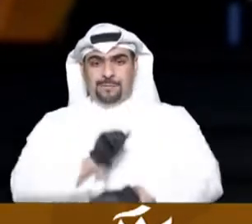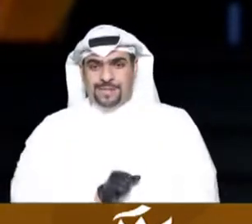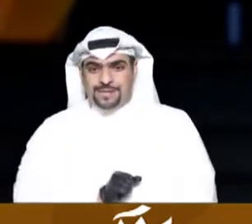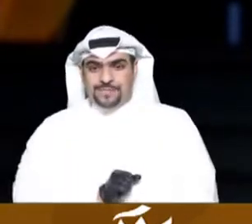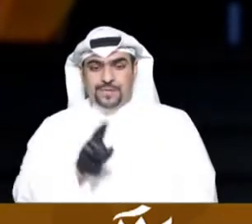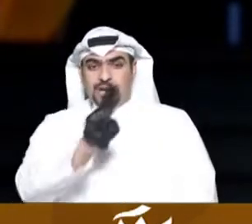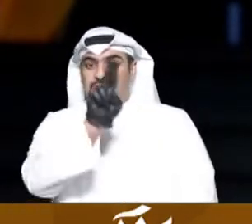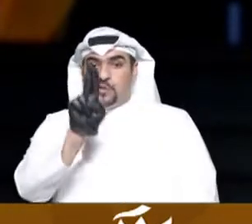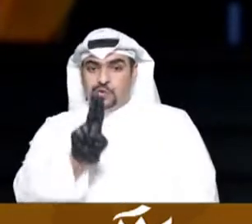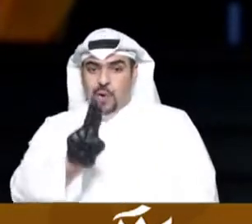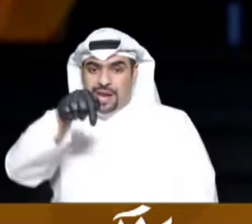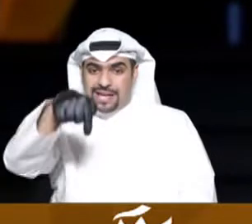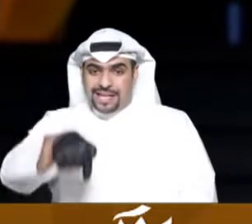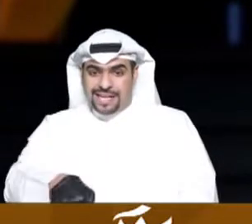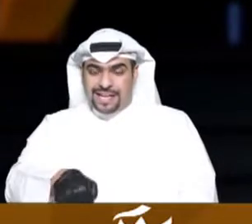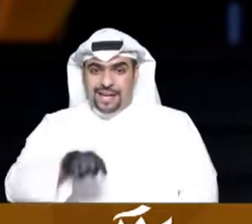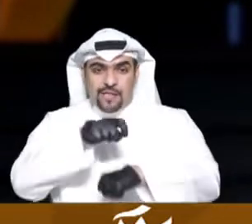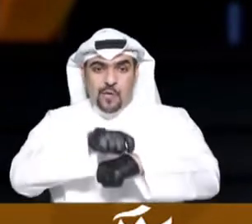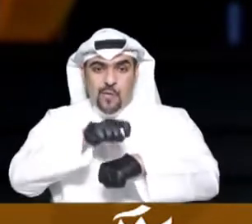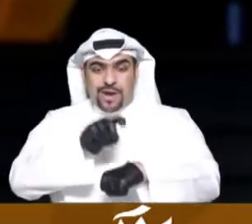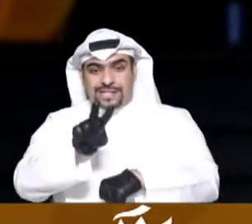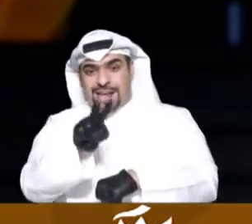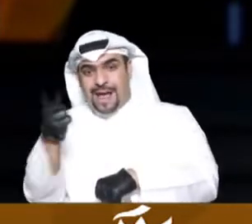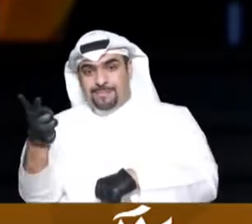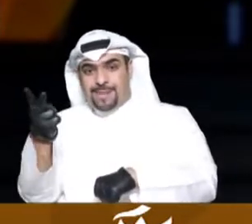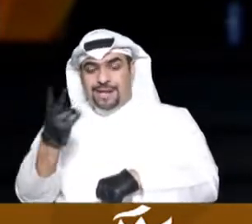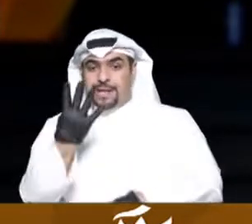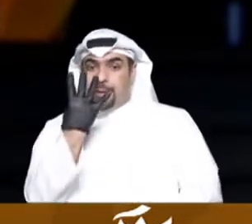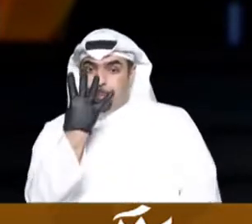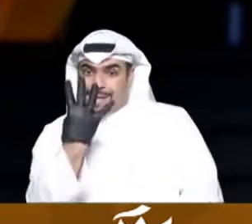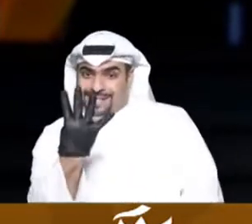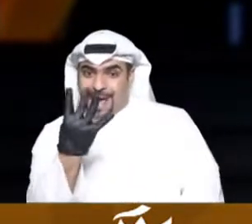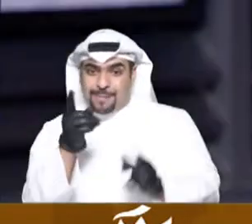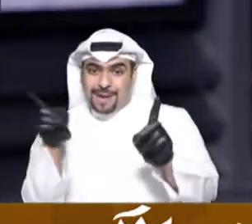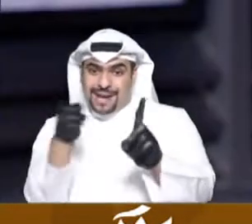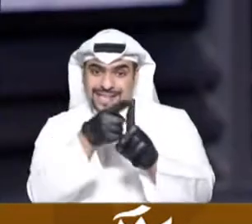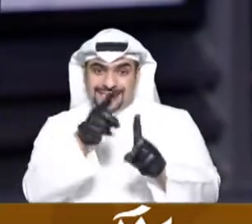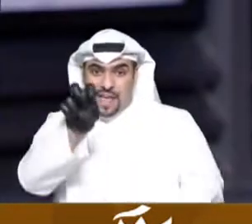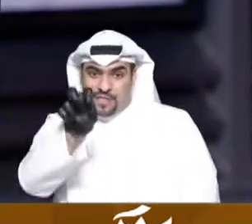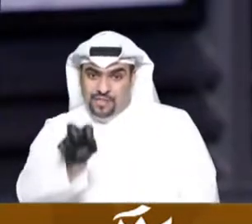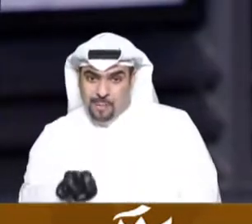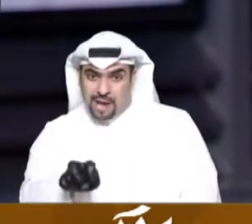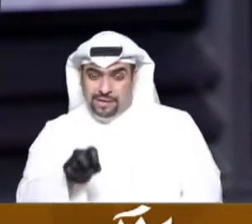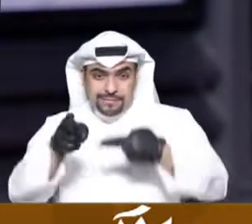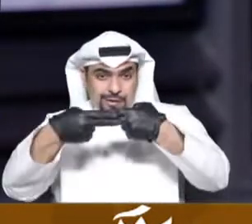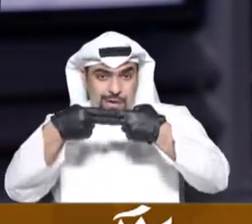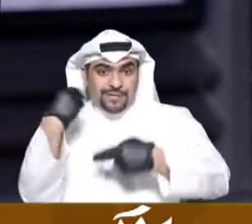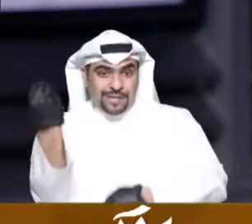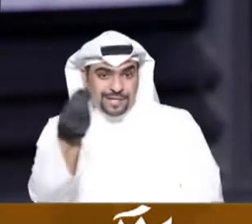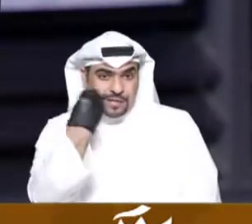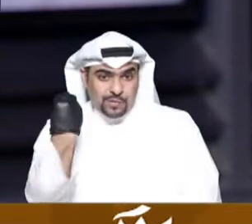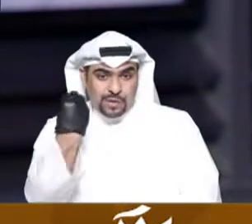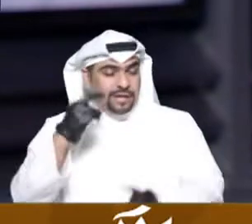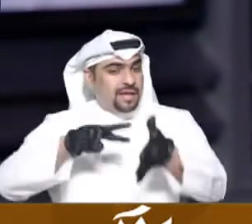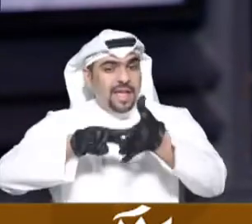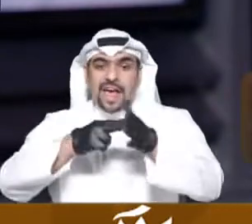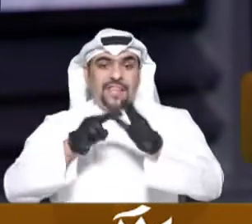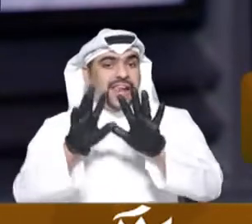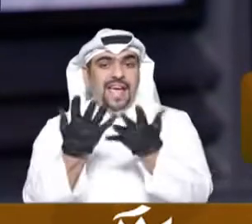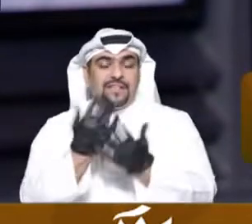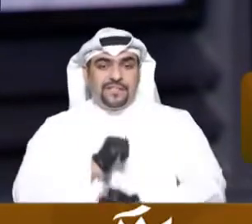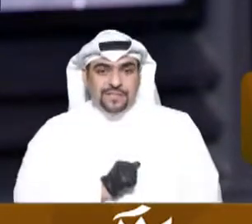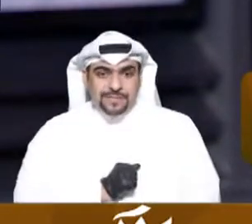من الساعة 4 لين الساعة 8. صحيح. آلية التعامل. طبعا يمكن صدر أمس قرار من مجلس